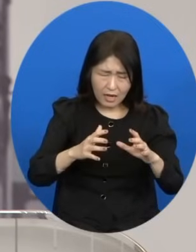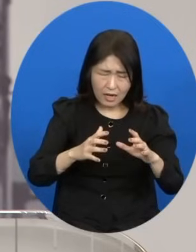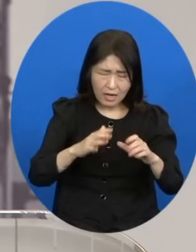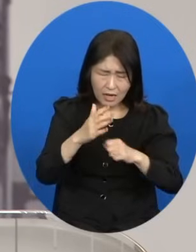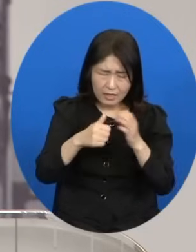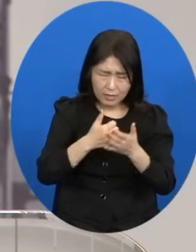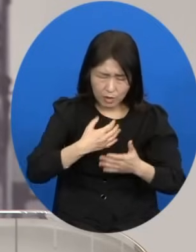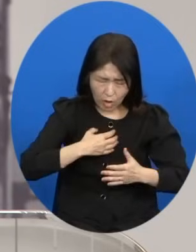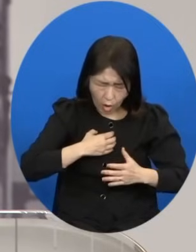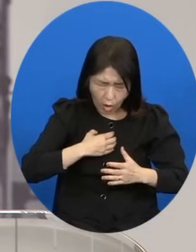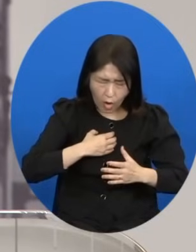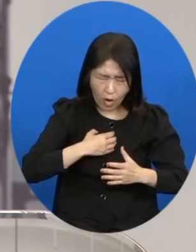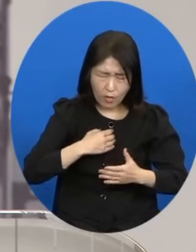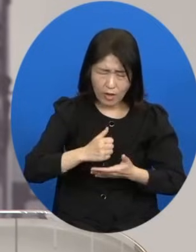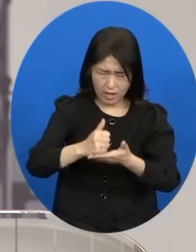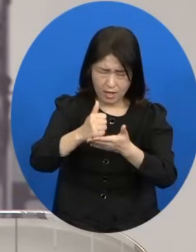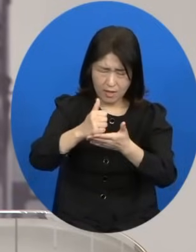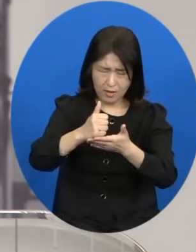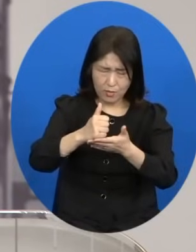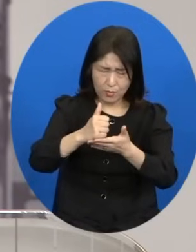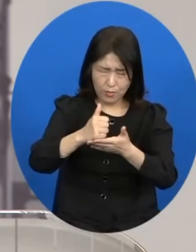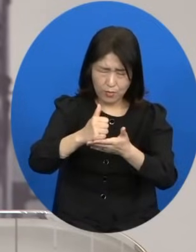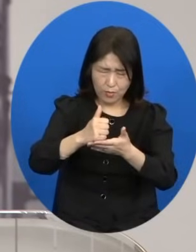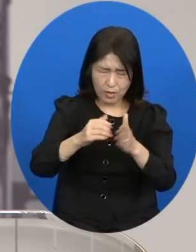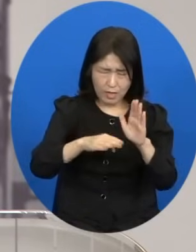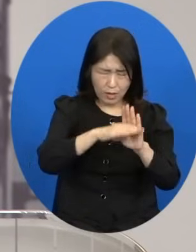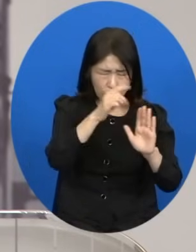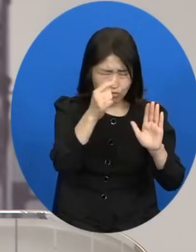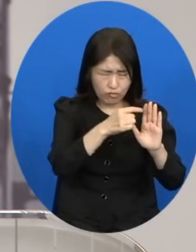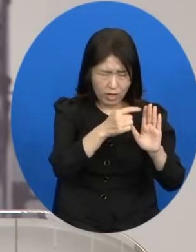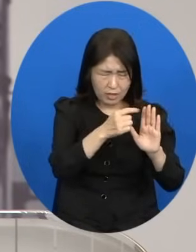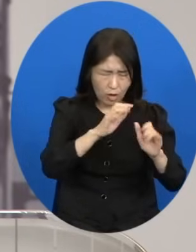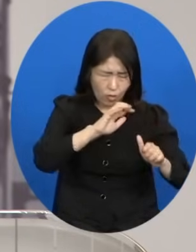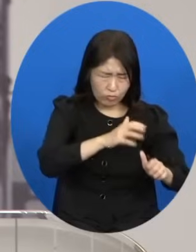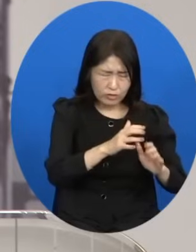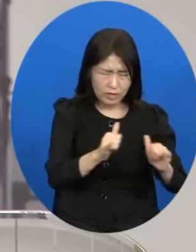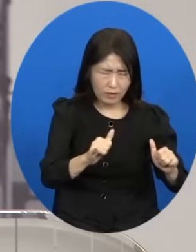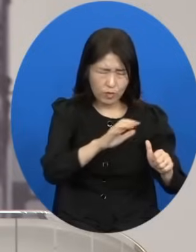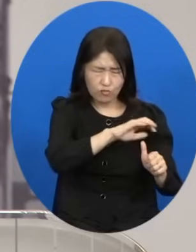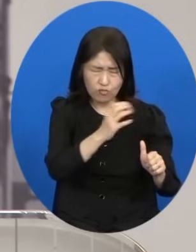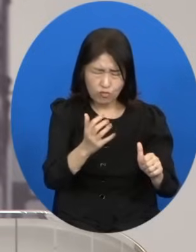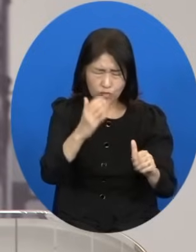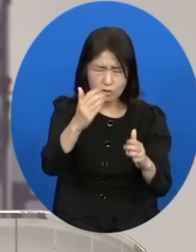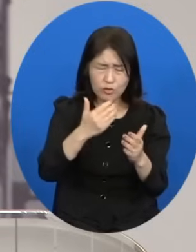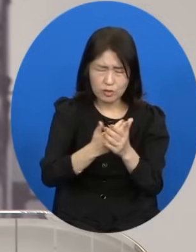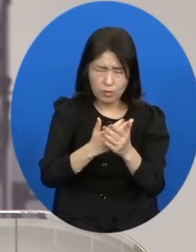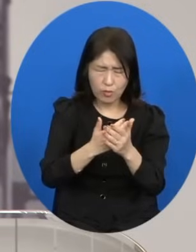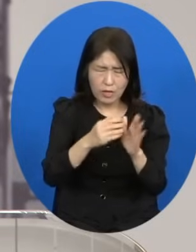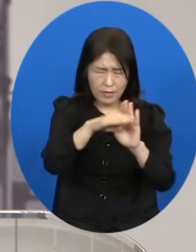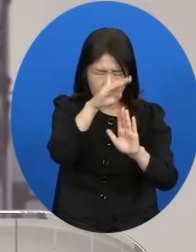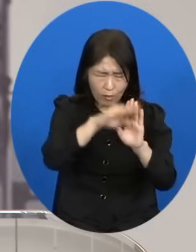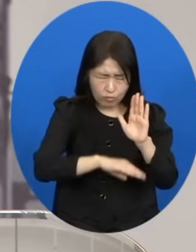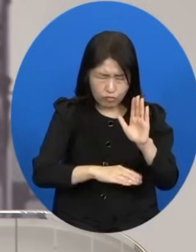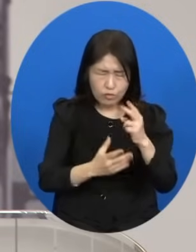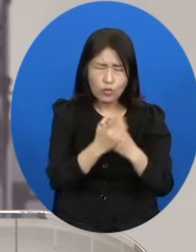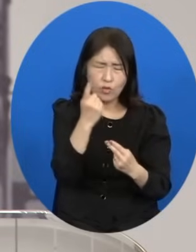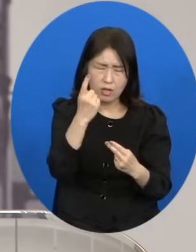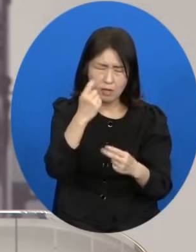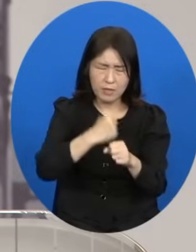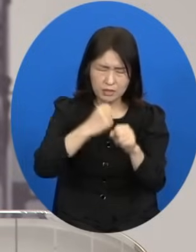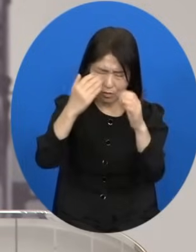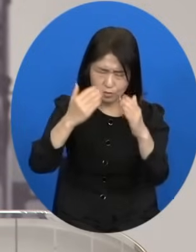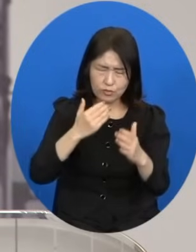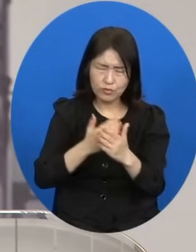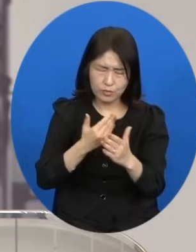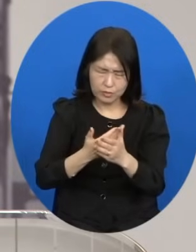또한 복음이 증거되어 북한에도 억눌린 주의 자녀들 속히 풀어 주시옵시고 남가이 하나되어 함께 하나님을 찬양하는 나를